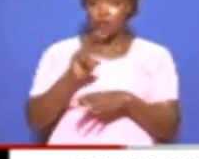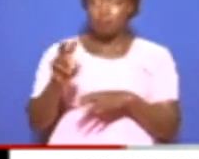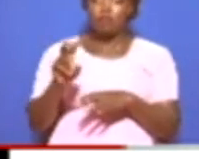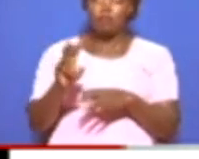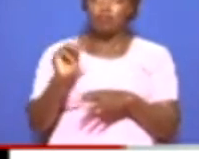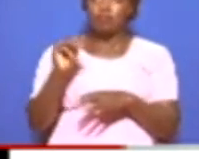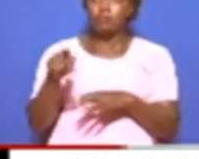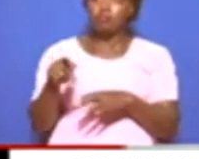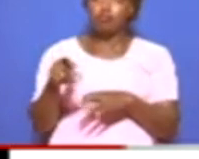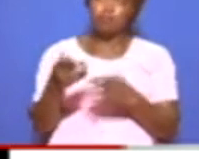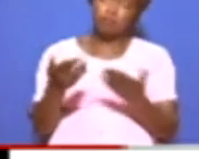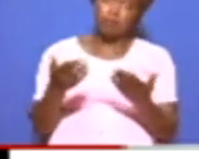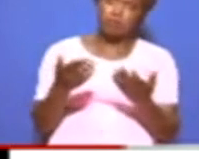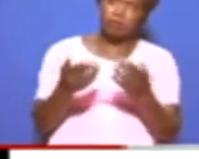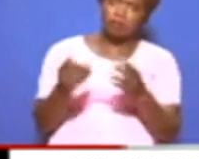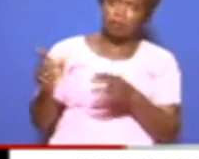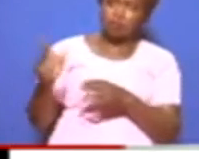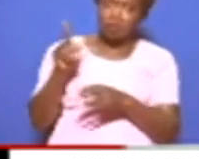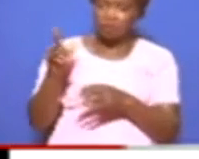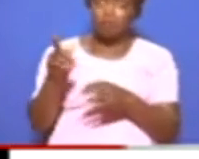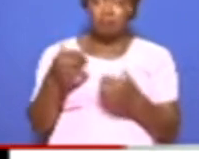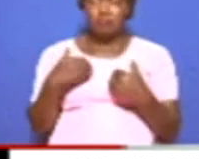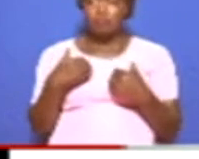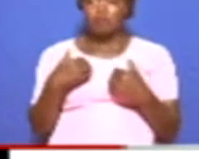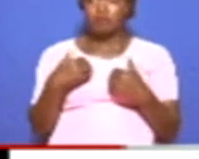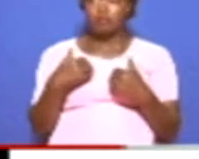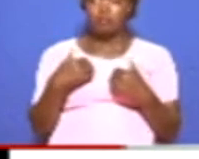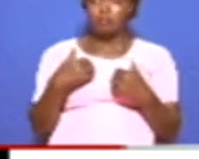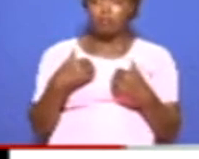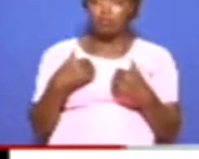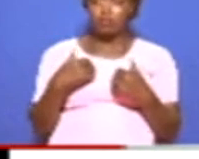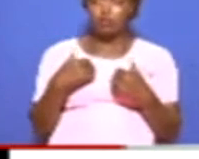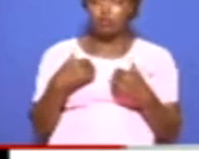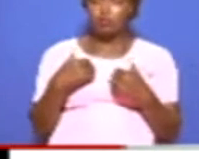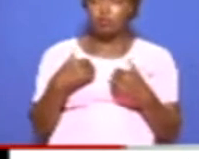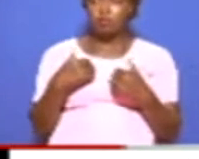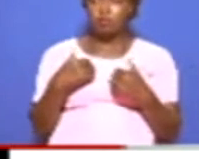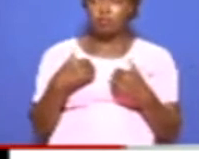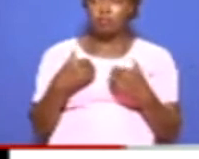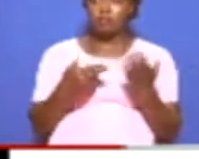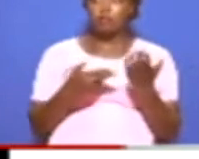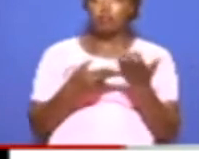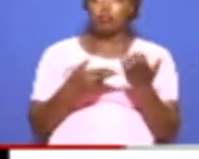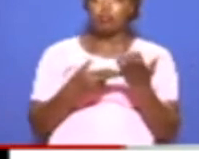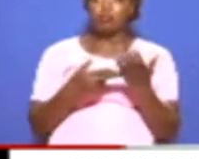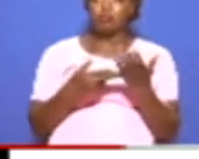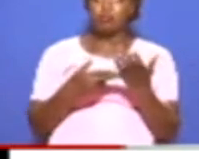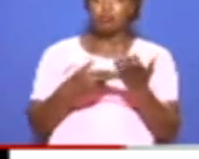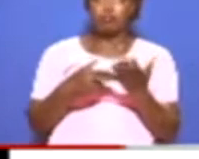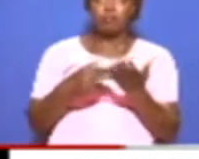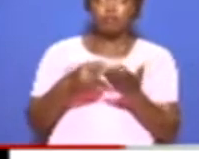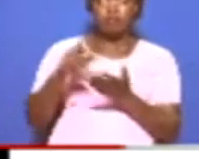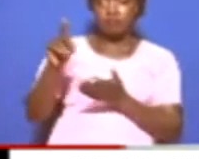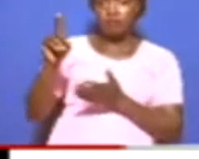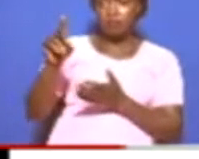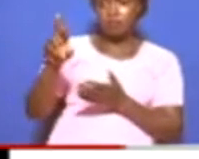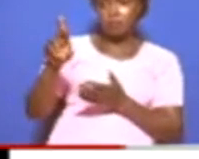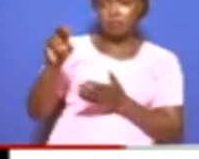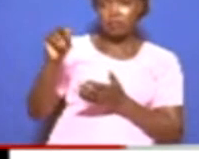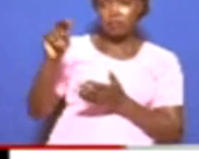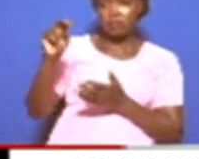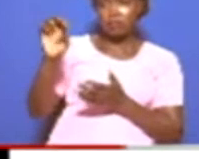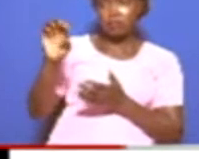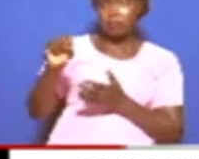kidogo kidogo wakitoa sheria za kufanya kwamba hakuna teknolojia ya drones ya kupaa. Hali